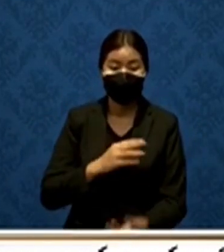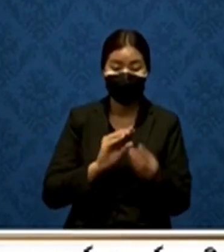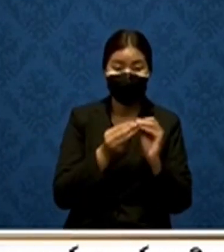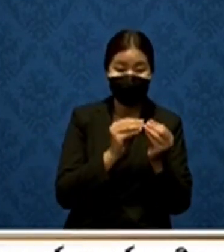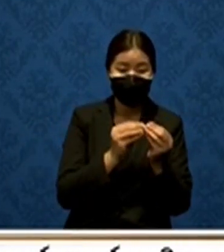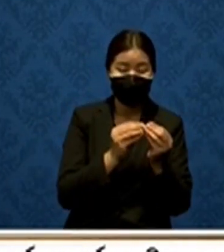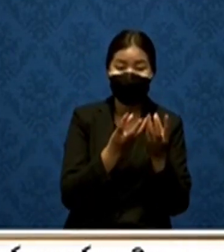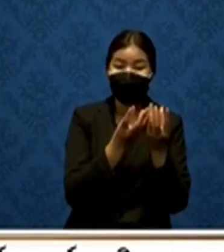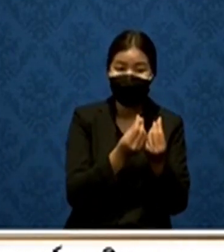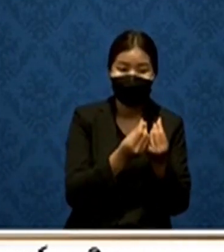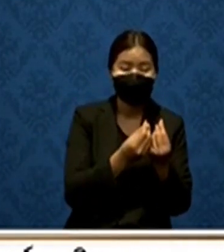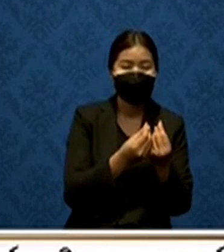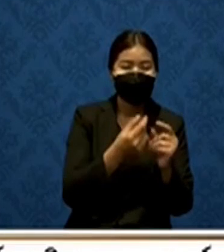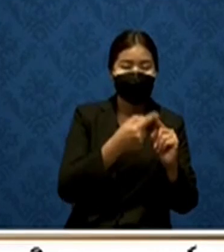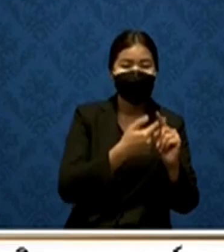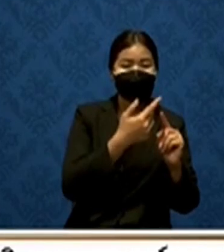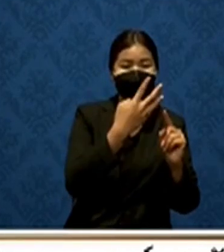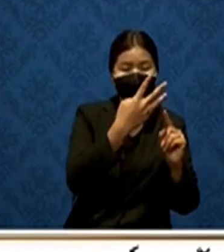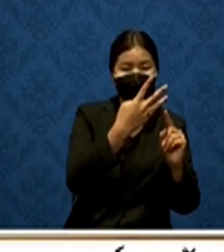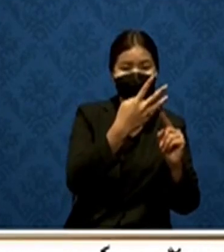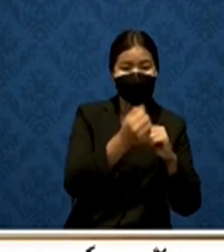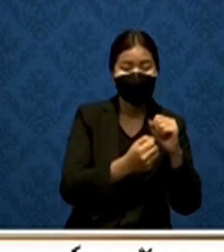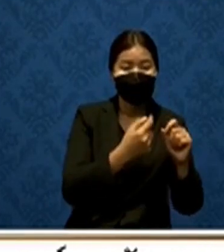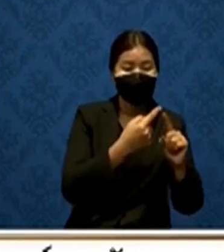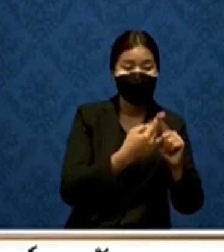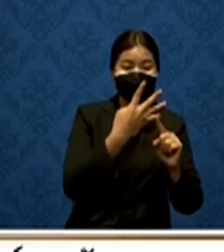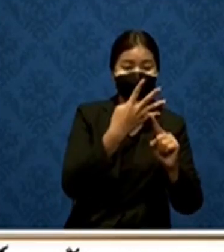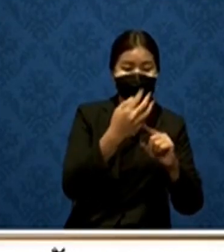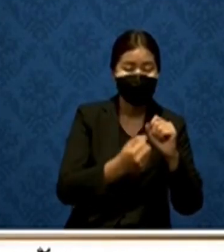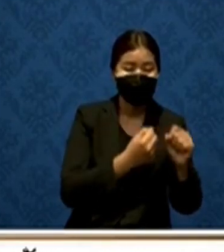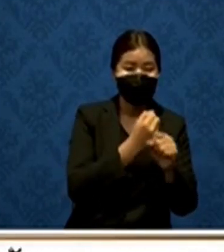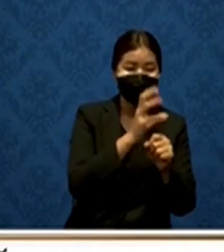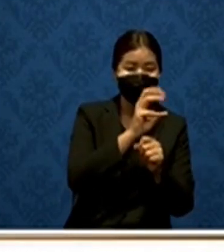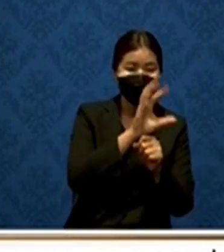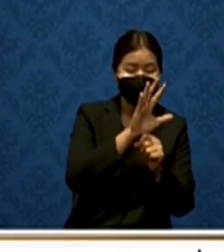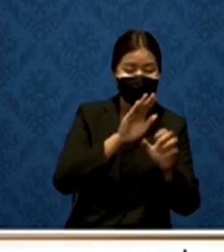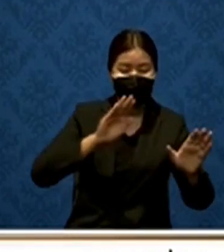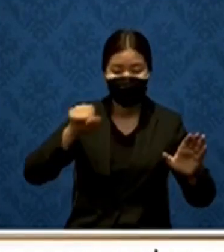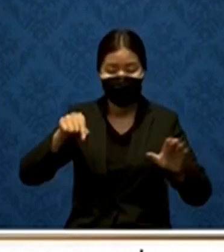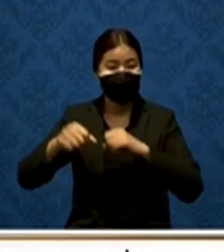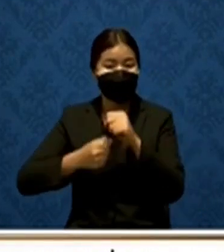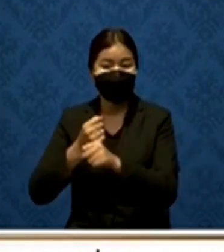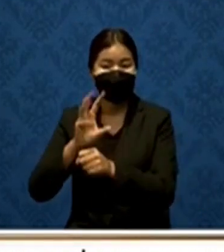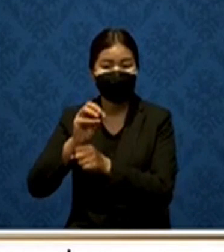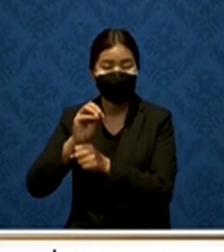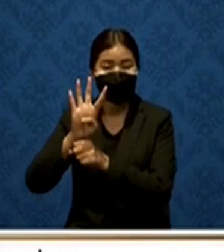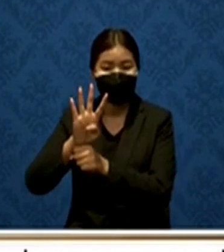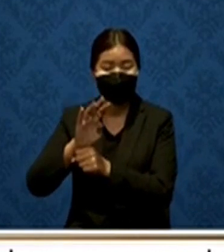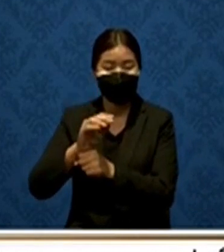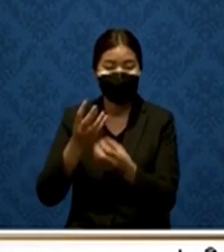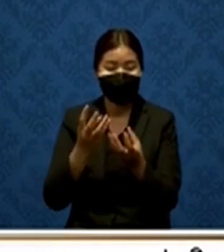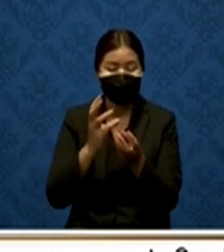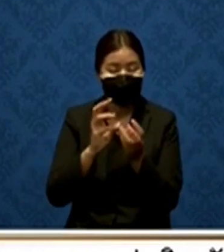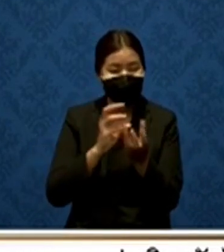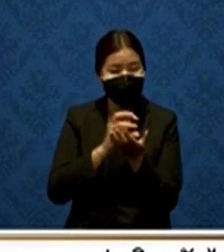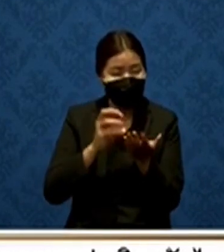ษายน 65 เปรียบเทียบกับเดือนเมษายนปี 64ราคาปุ๋ยโลกเฉลี่ยเพิ่มขึ้